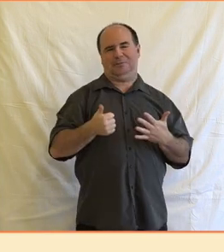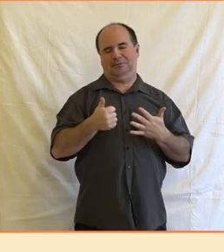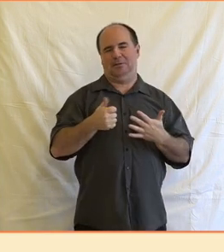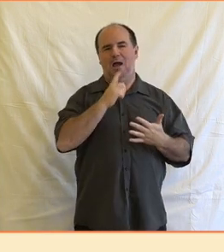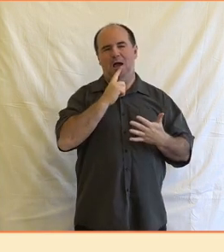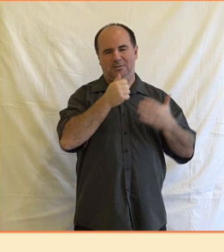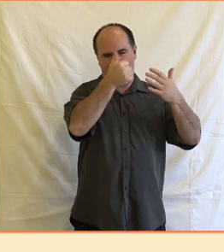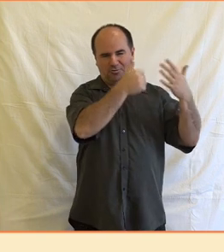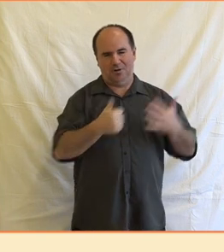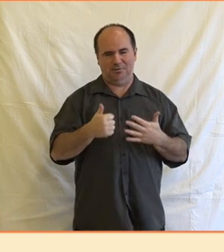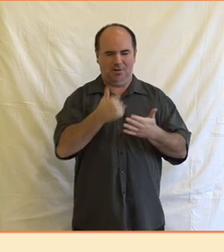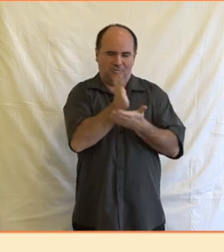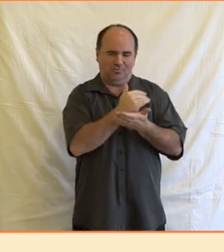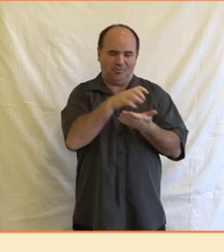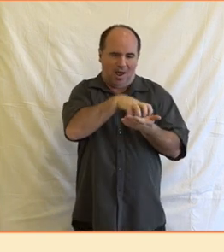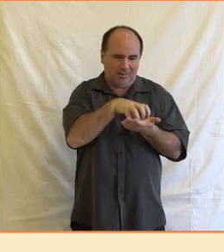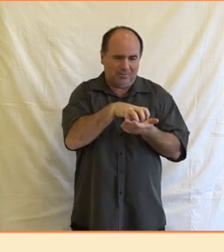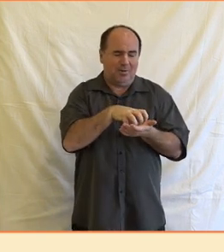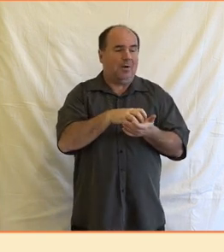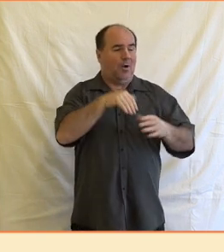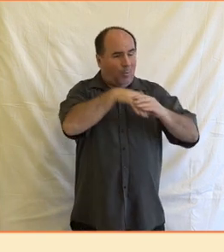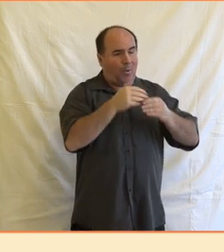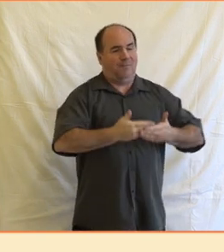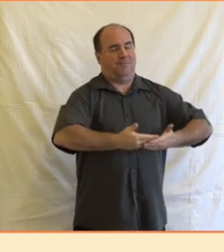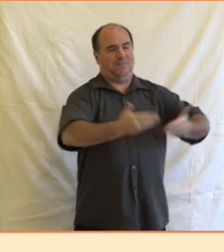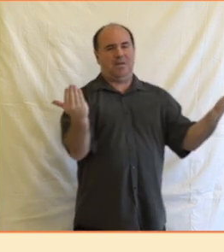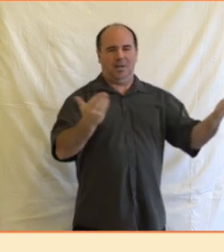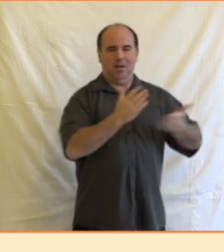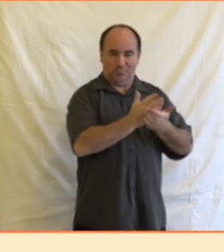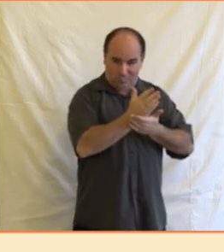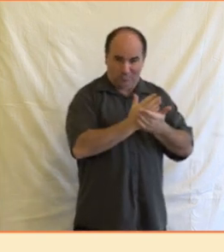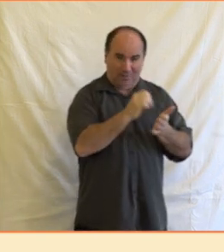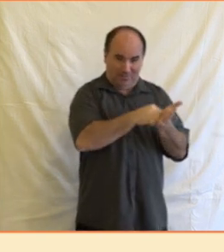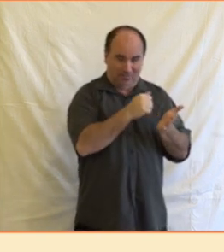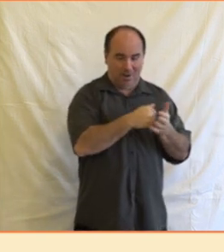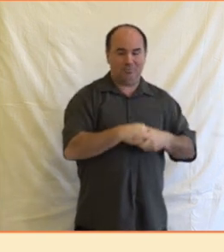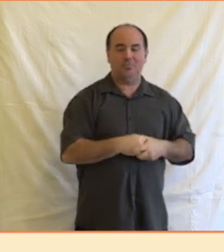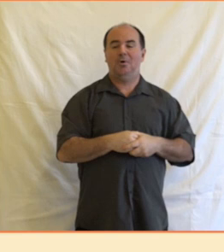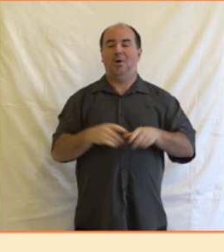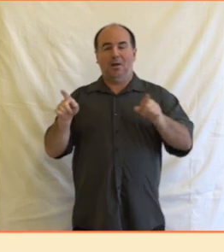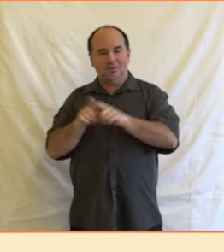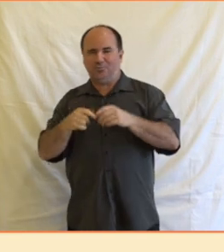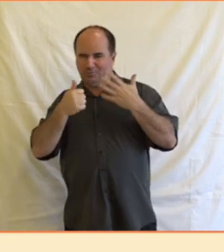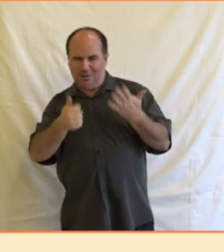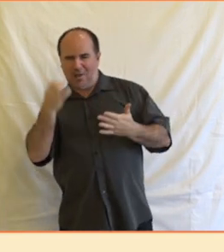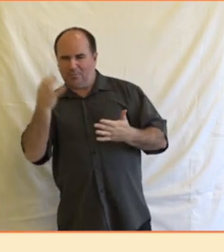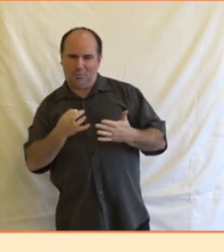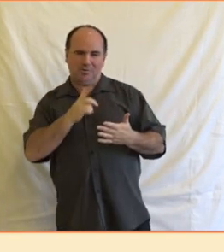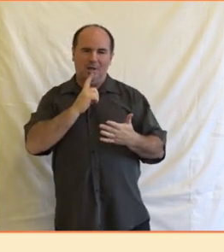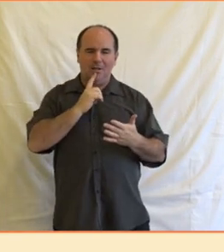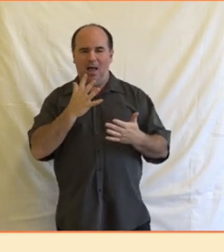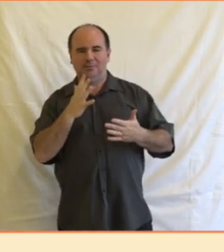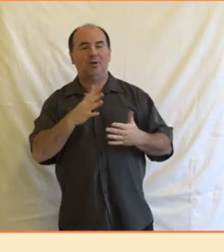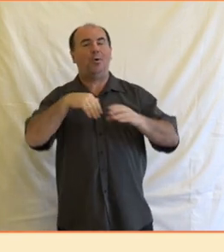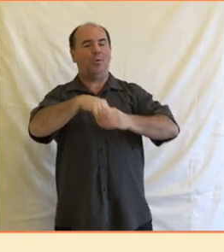a nějakých 78% respondentů působí v médiích soukromých. Snažili jsme